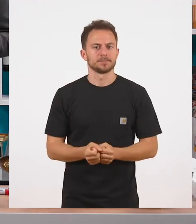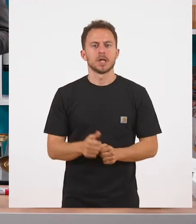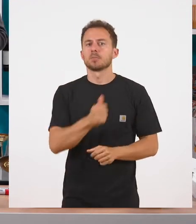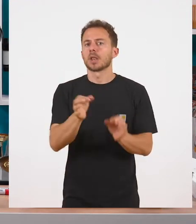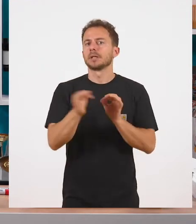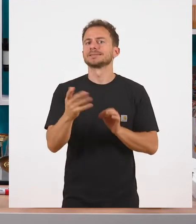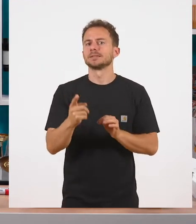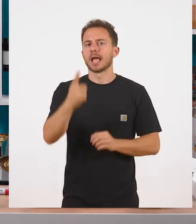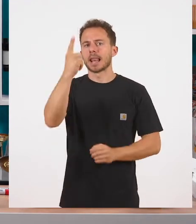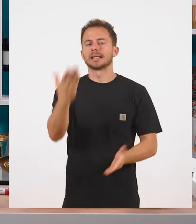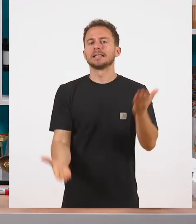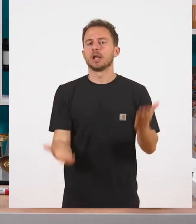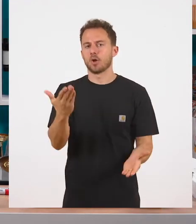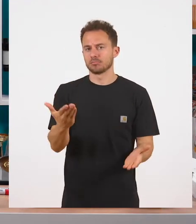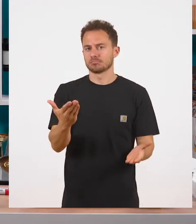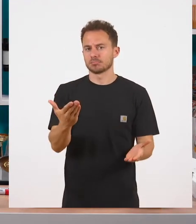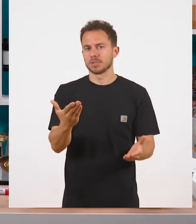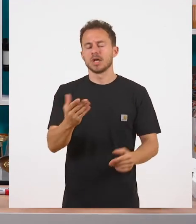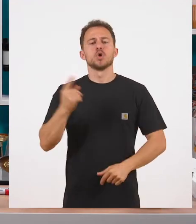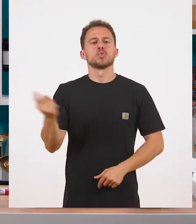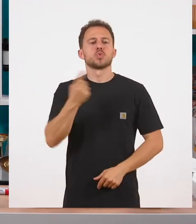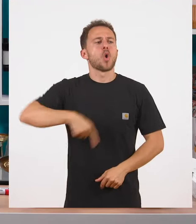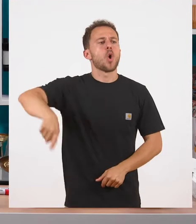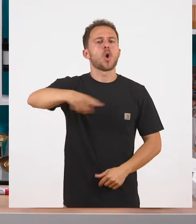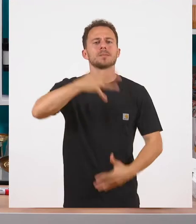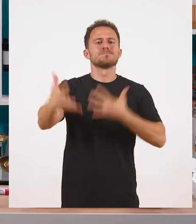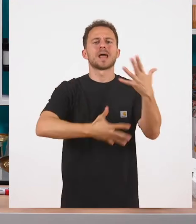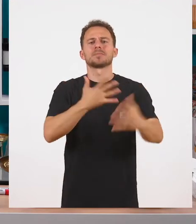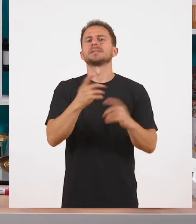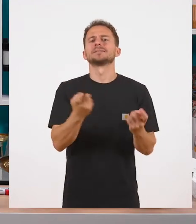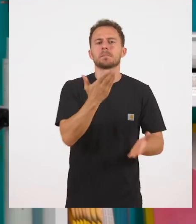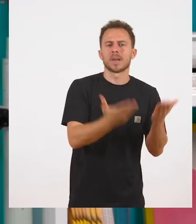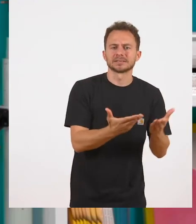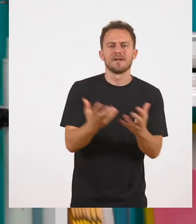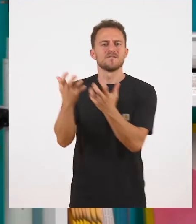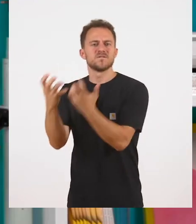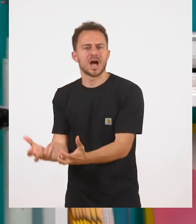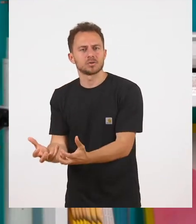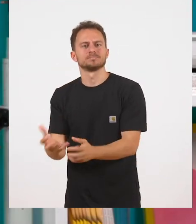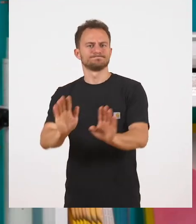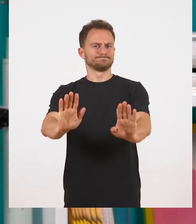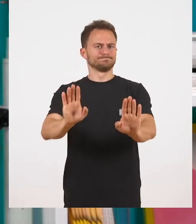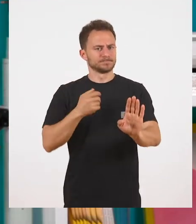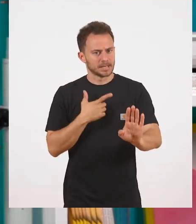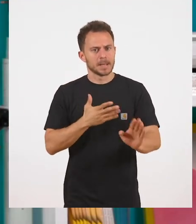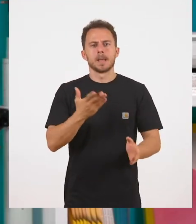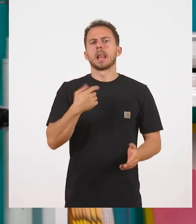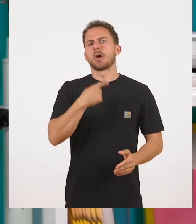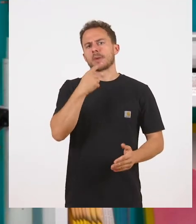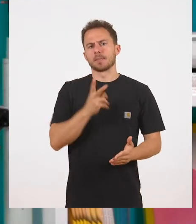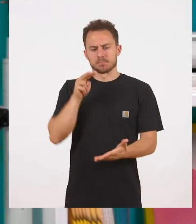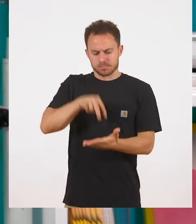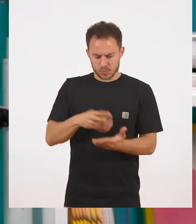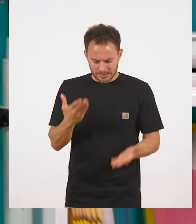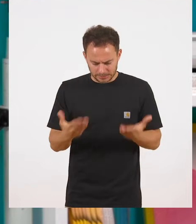κιλό. Και εδώ είναι ένα συχνό λάθος που κάνουμε, να μπερδεύουμε τη μάζα με το βάρος. Πάμε και ζυγιζόμαστε στη ζυγαριά και λέμε το βάρος μου είναι